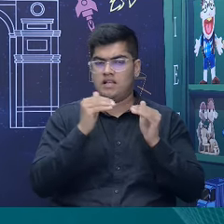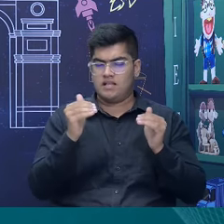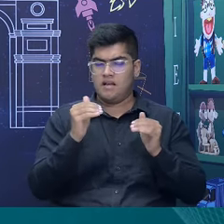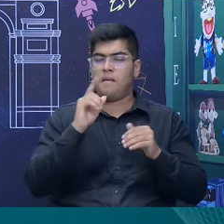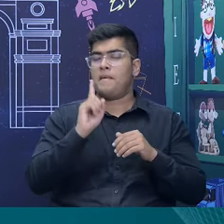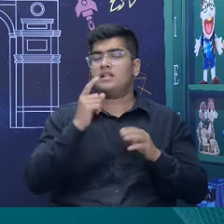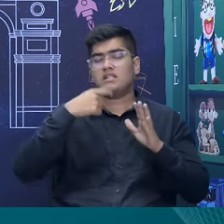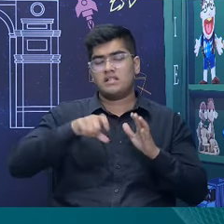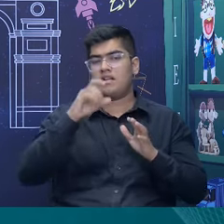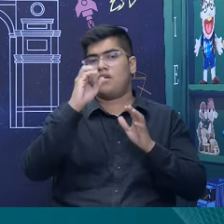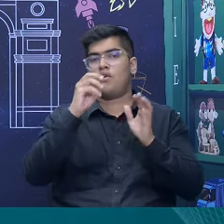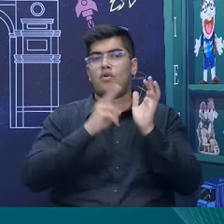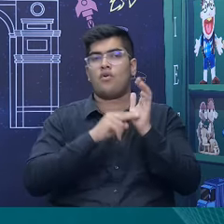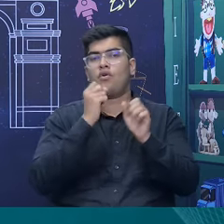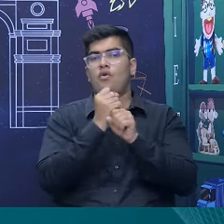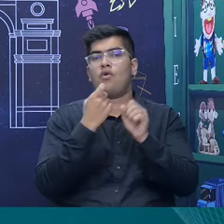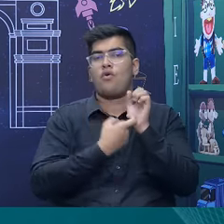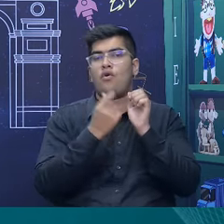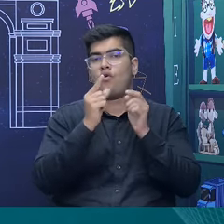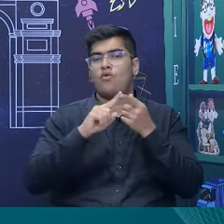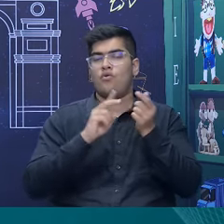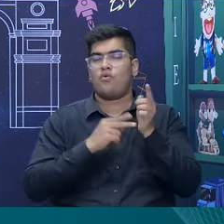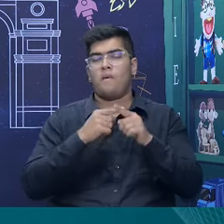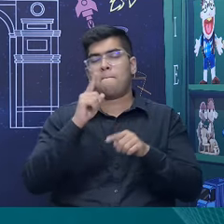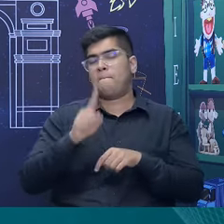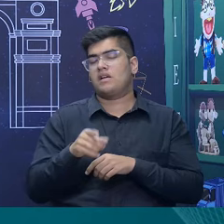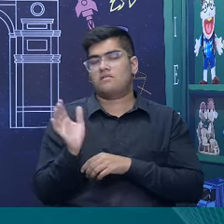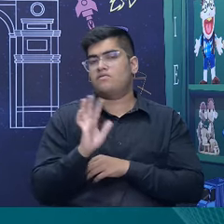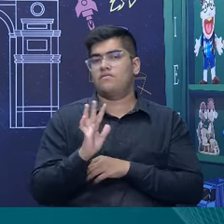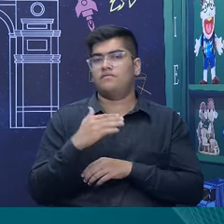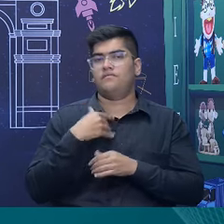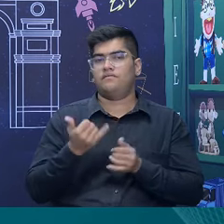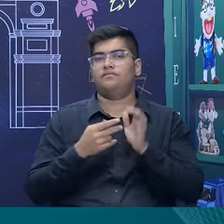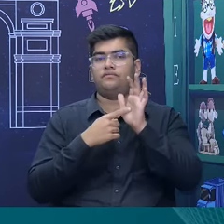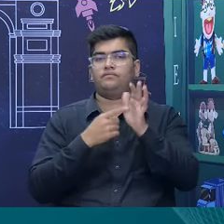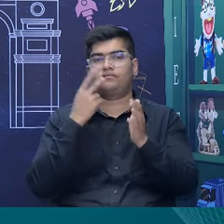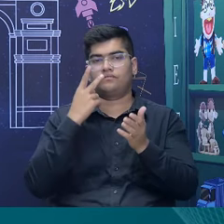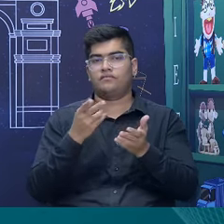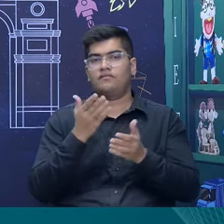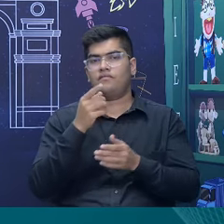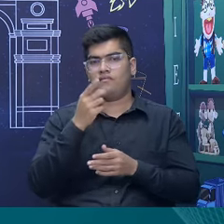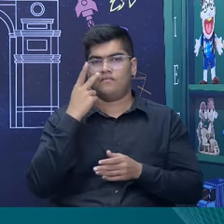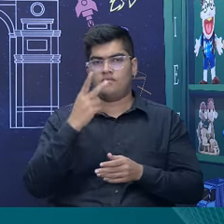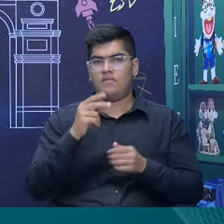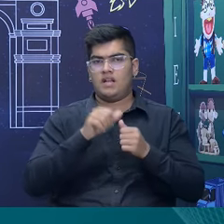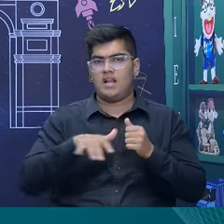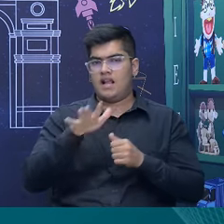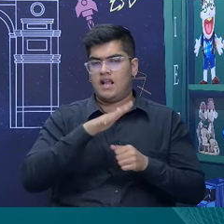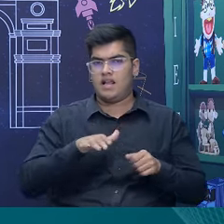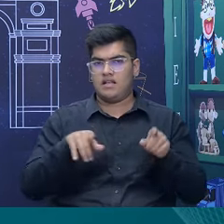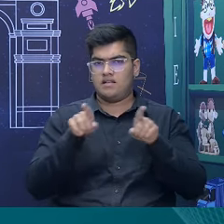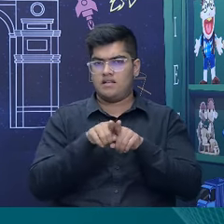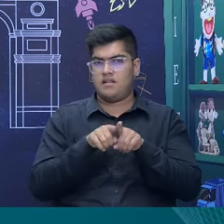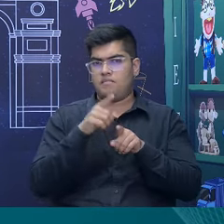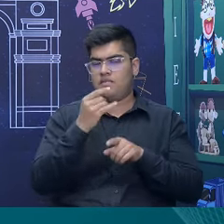ना जैसे कि एक ये ट्रायंगल है और मैं एक इसी से एक और ट्रायंगल फॉर्म करती हूं इन दोनों का एरिया सेम है अभी आप